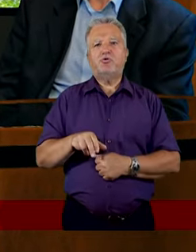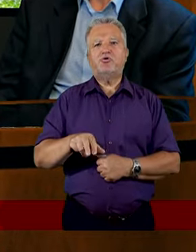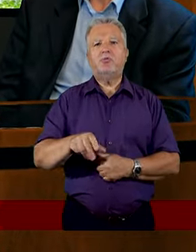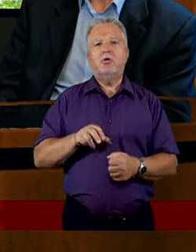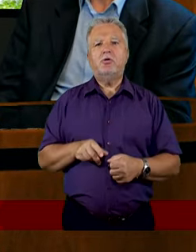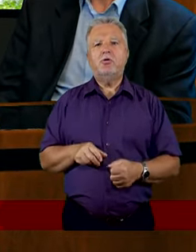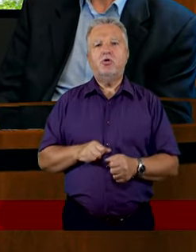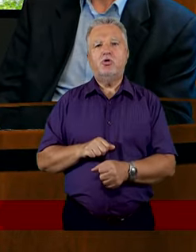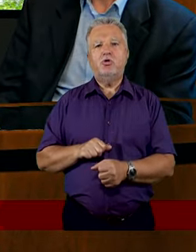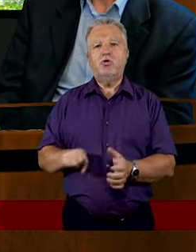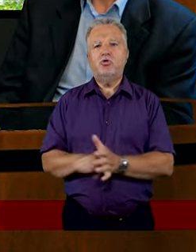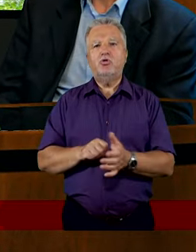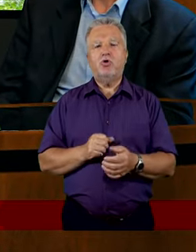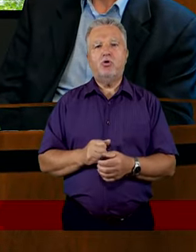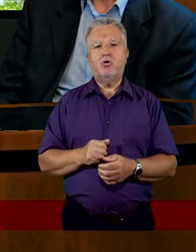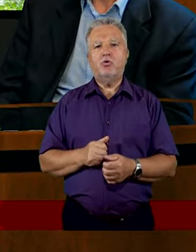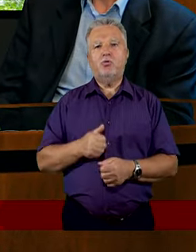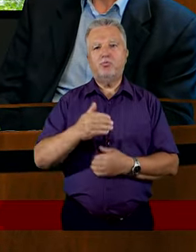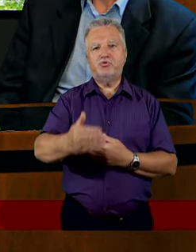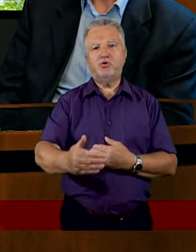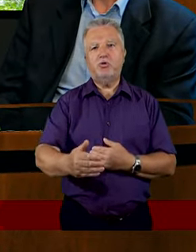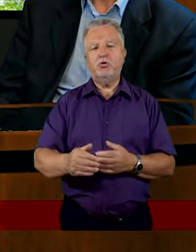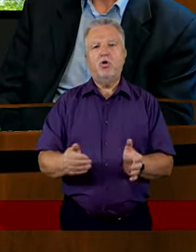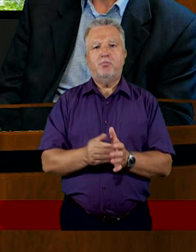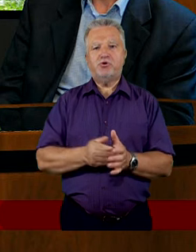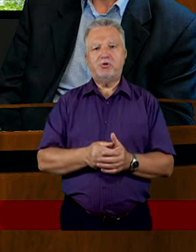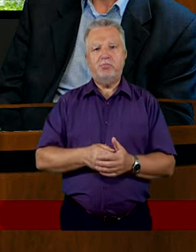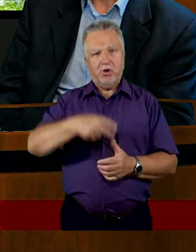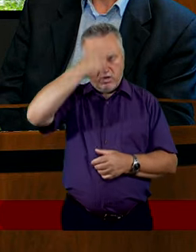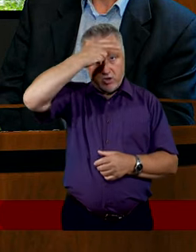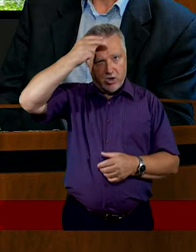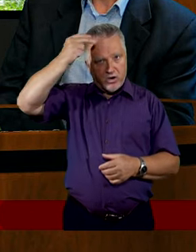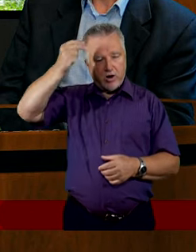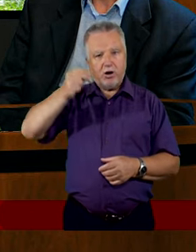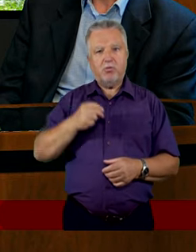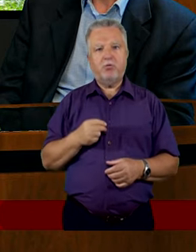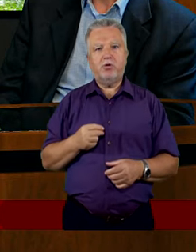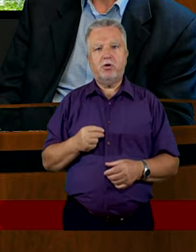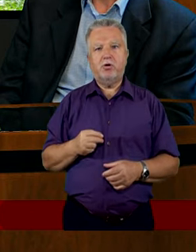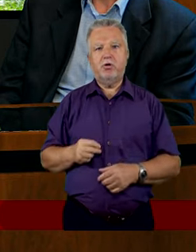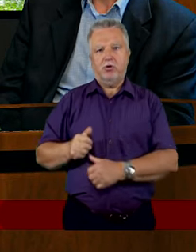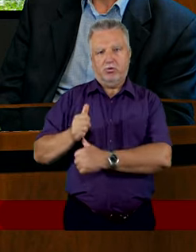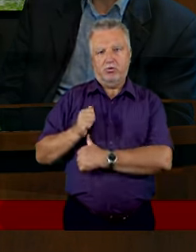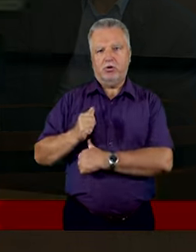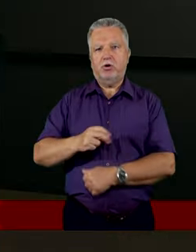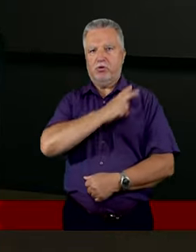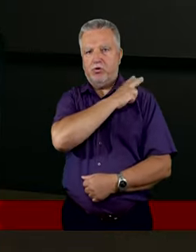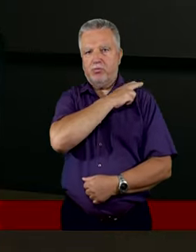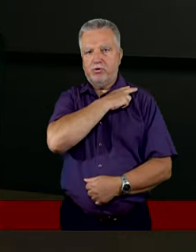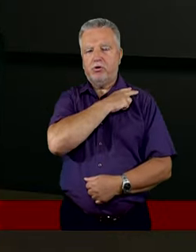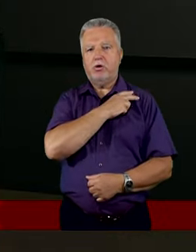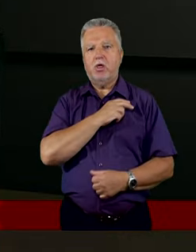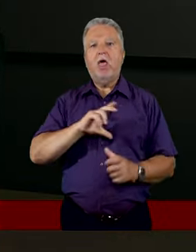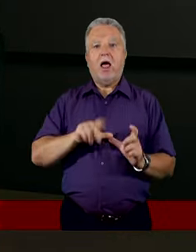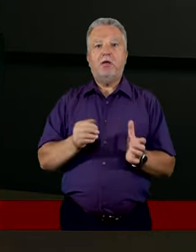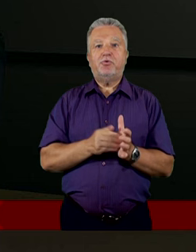posuwać się do przodu. Potrzebni są generałowie, potrzebni są jacyś tam inni oficerowie, ale